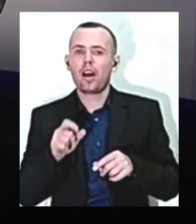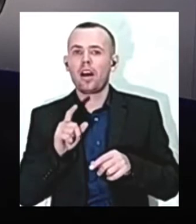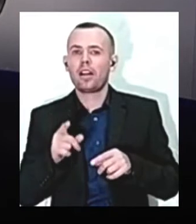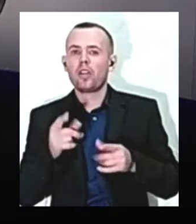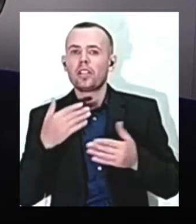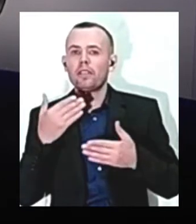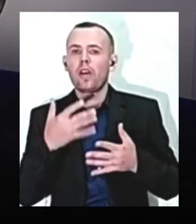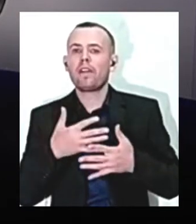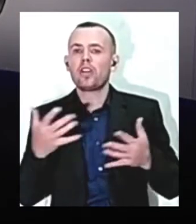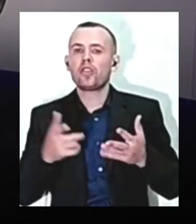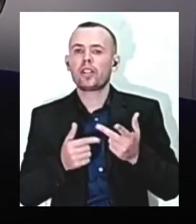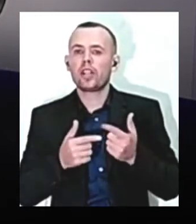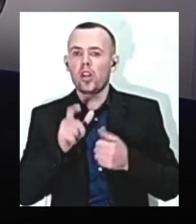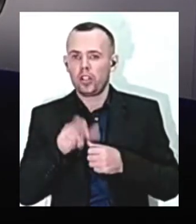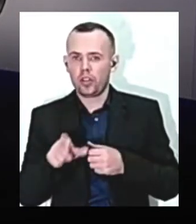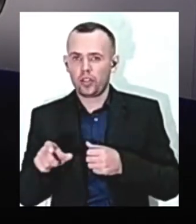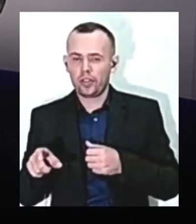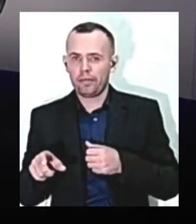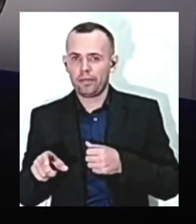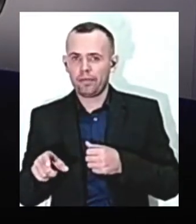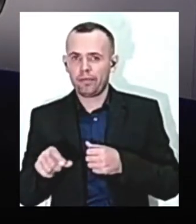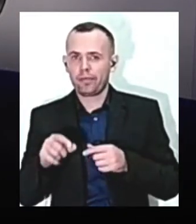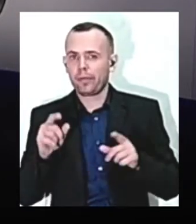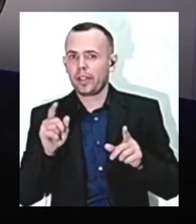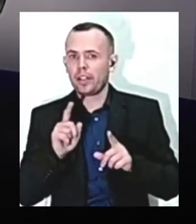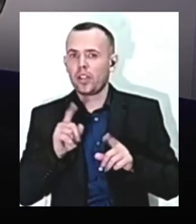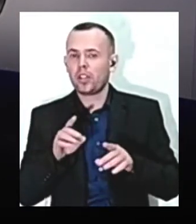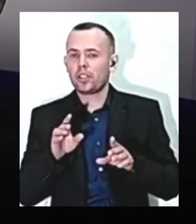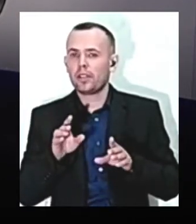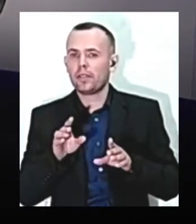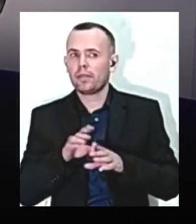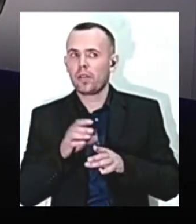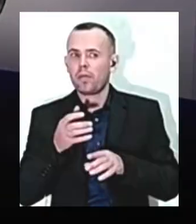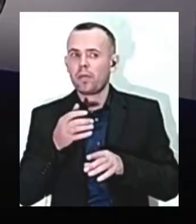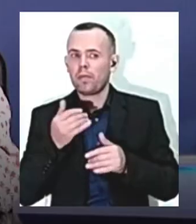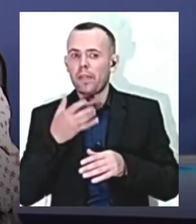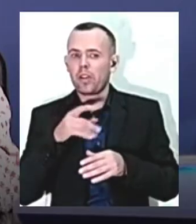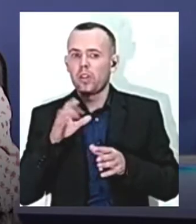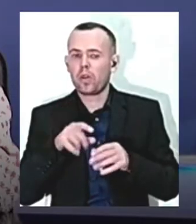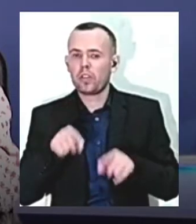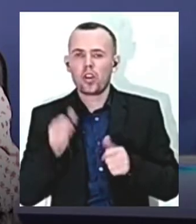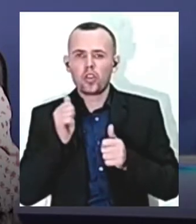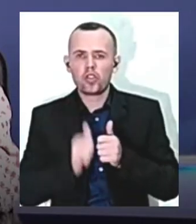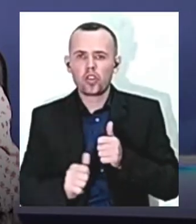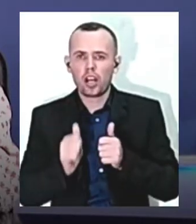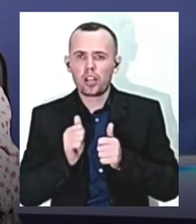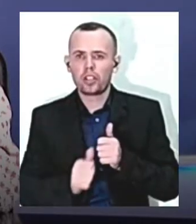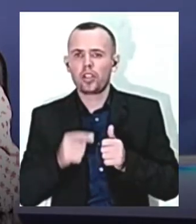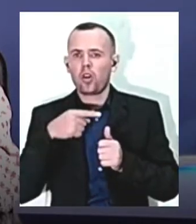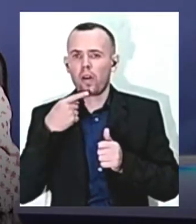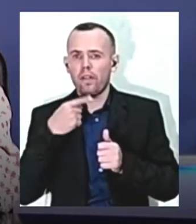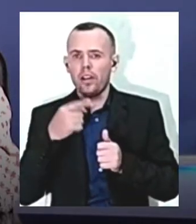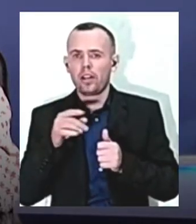людей. Специфіка Півдня в тому, що тут частіше говорять про дискримінацію, скажімо,